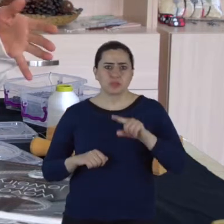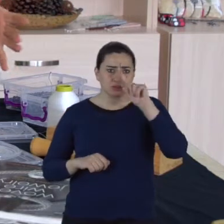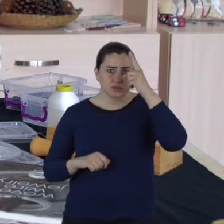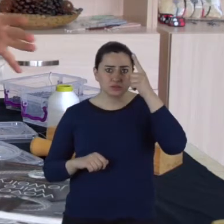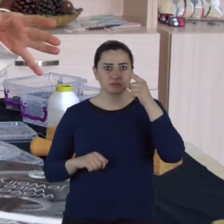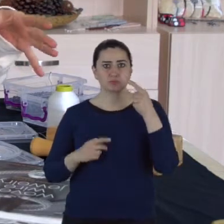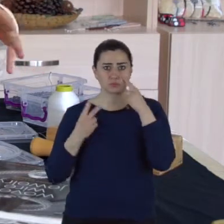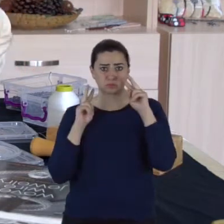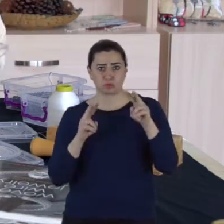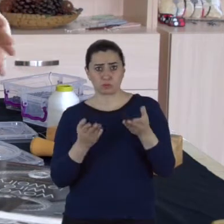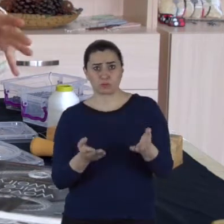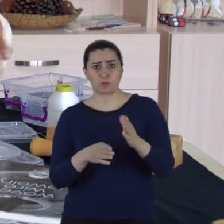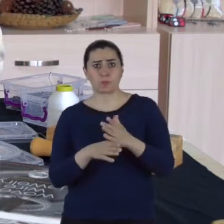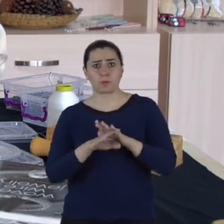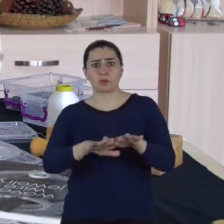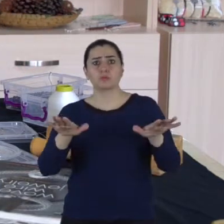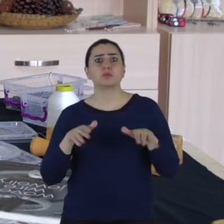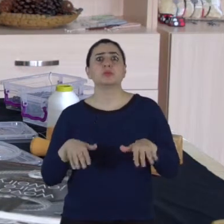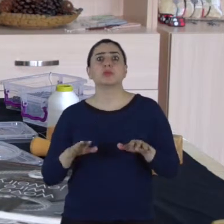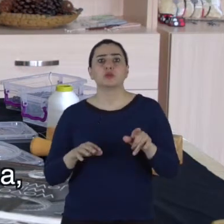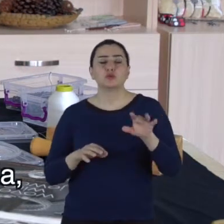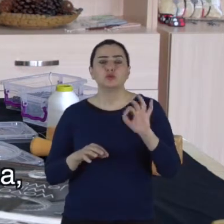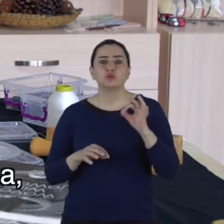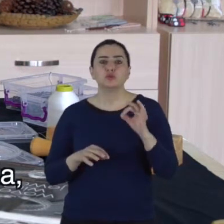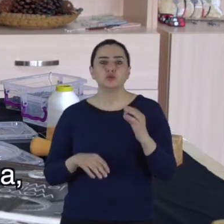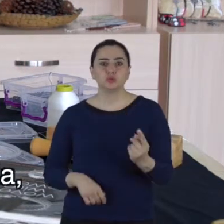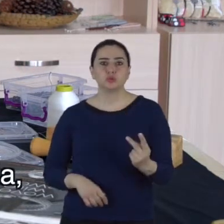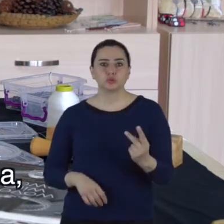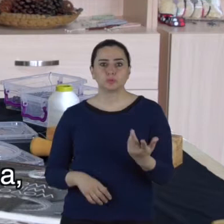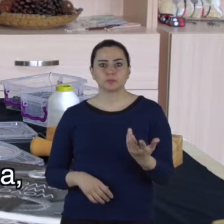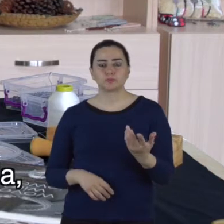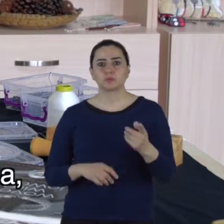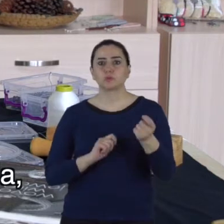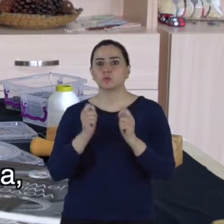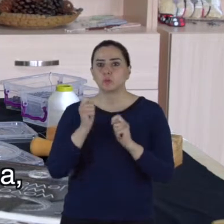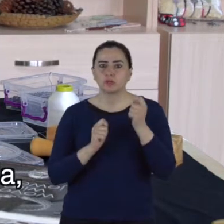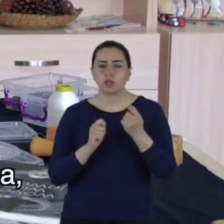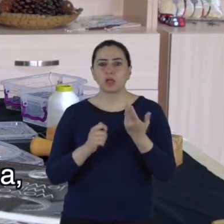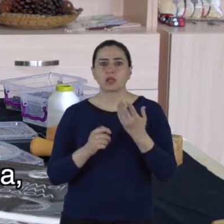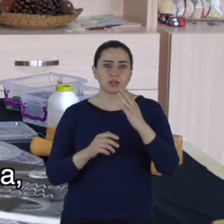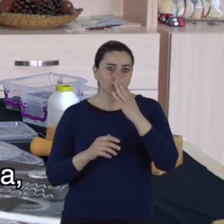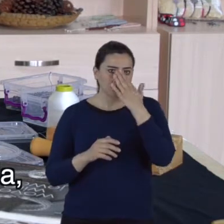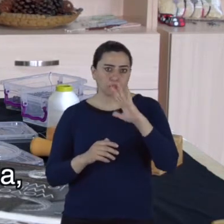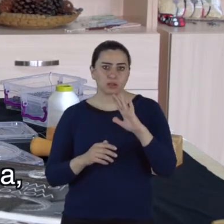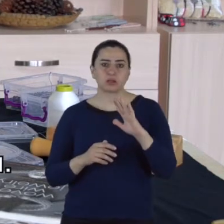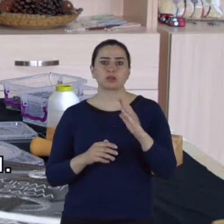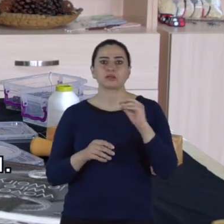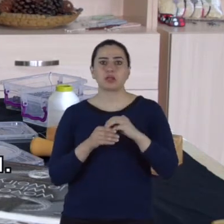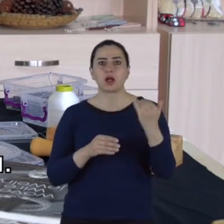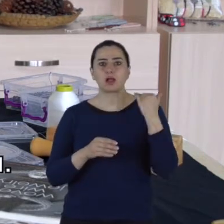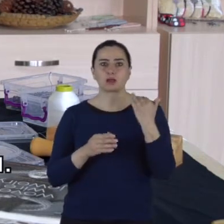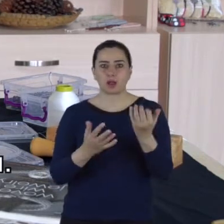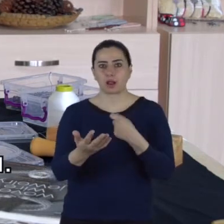bu sadece şu gördüğümüz mobilya aksamı değil, bu gümüş olarak da, işte kullandığımız ham madde olarak